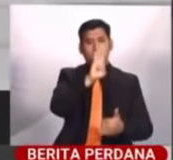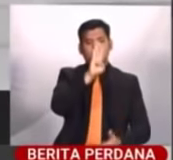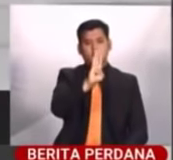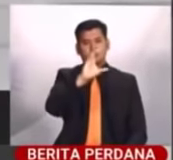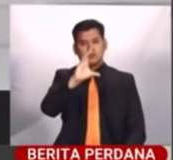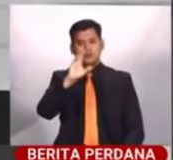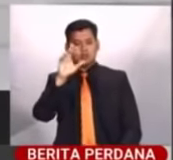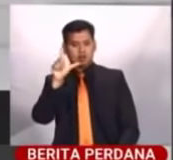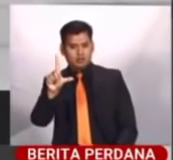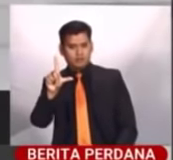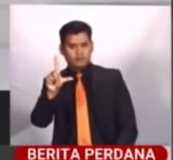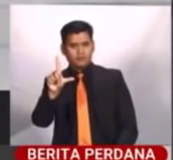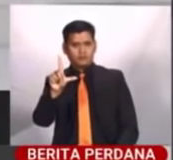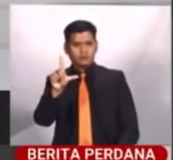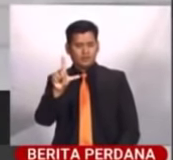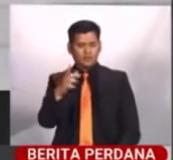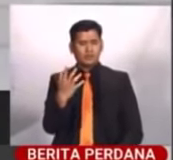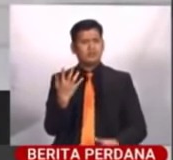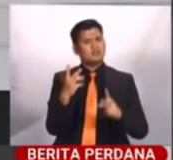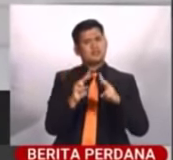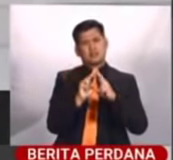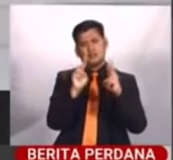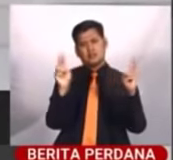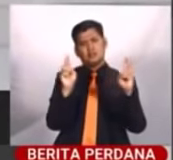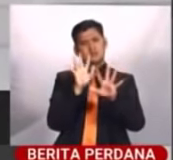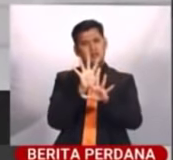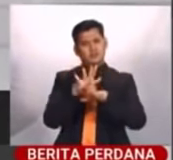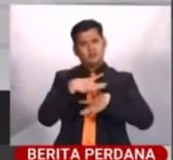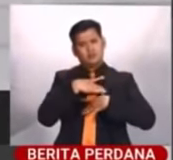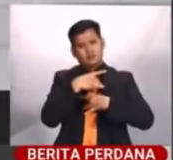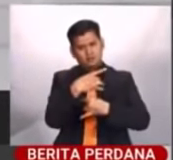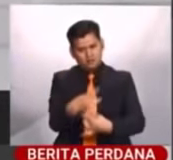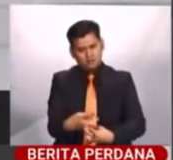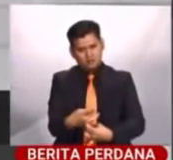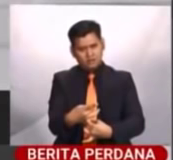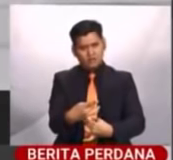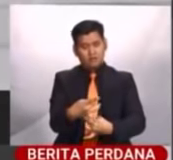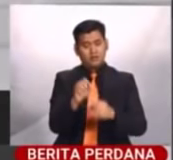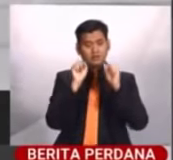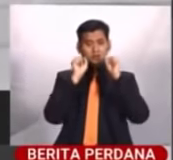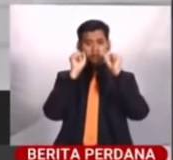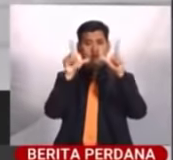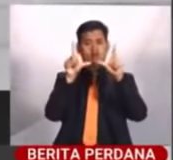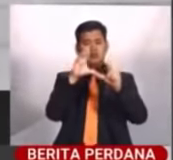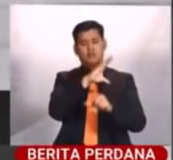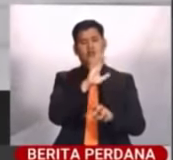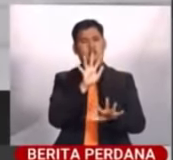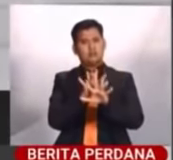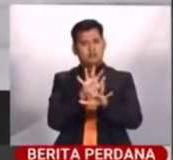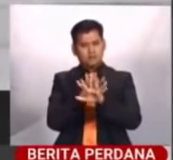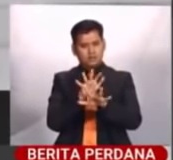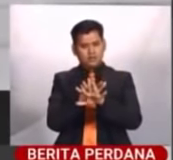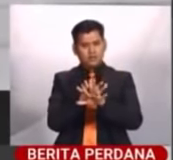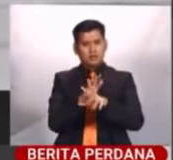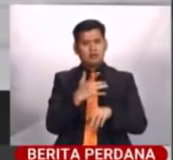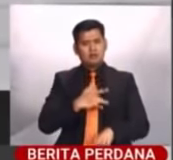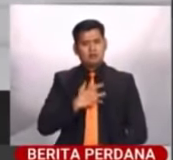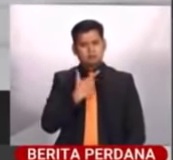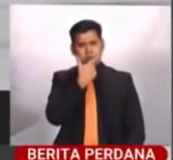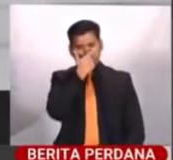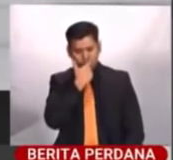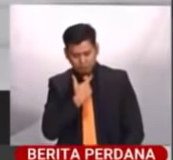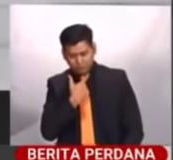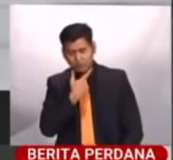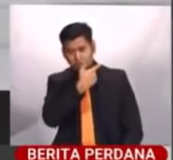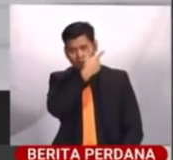Lestari amat disenangi ramai pihak. Ia bukan sahaja peminat dan rakan artis, para pemimpin turut bersedih dengan pemergian